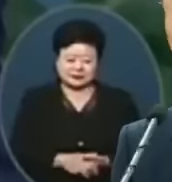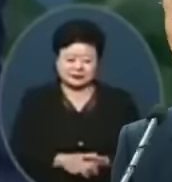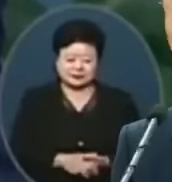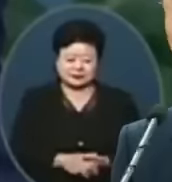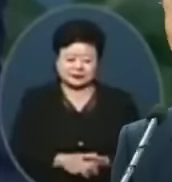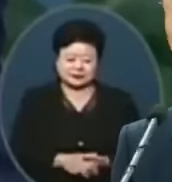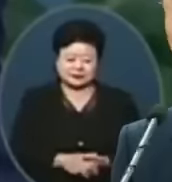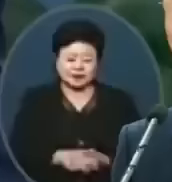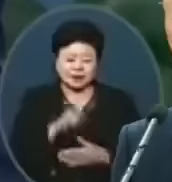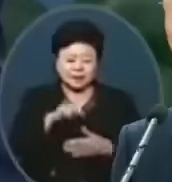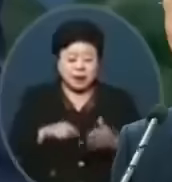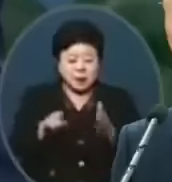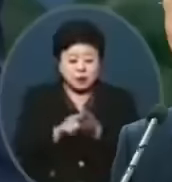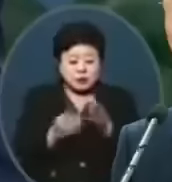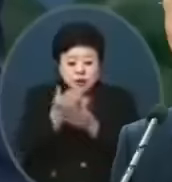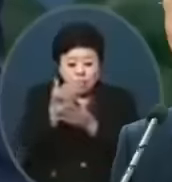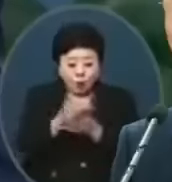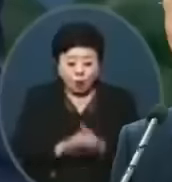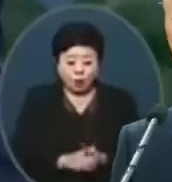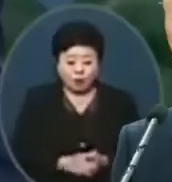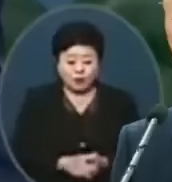바로 마음에서 믿음이 생기는 것입니다.